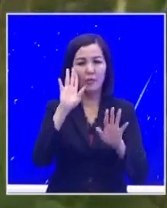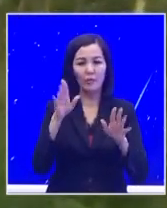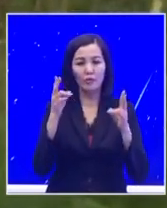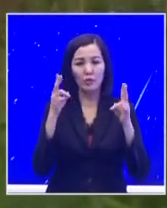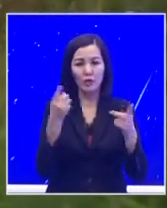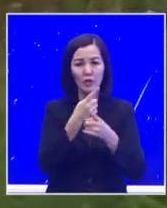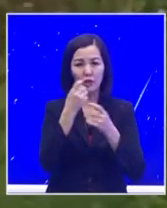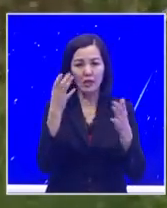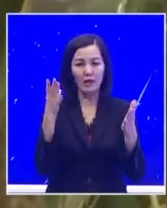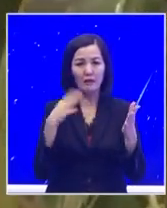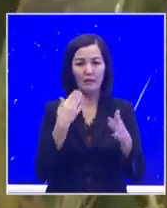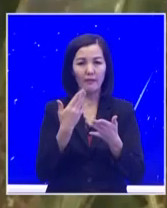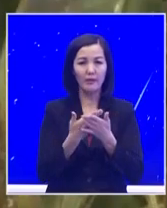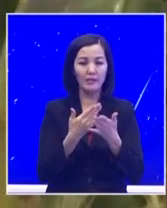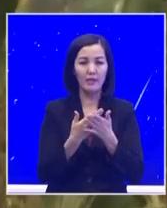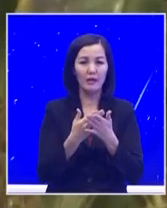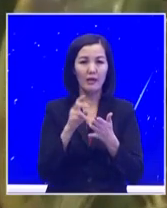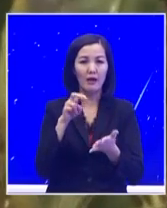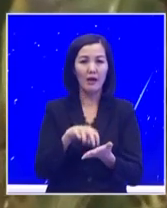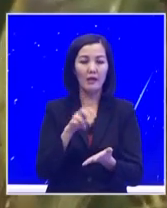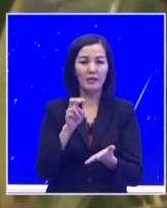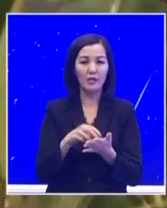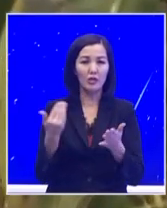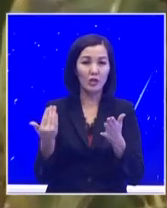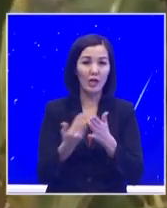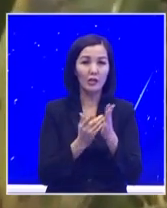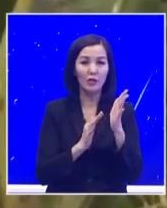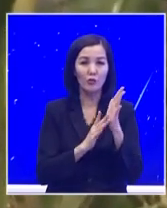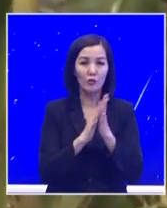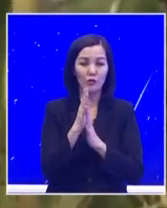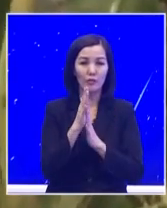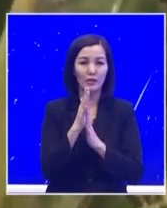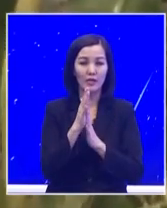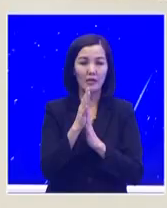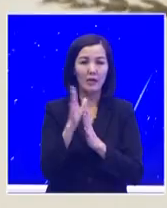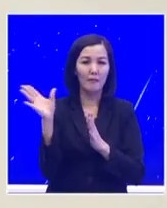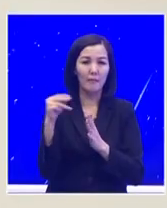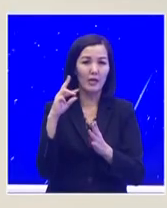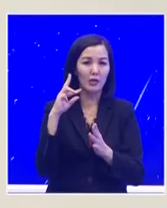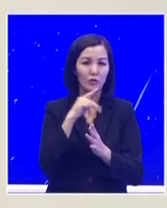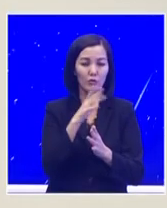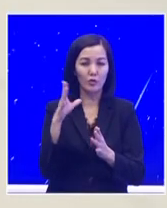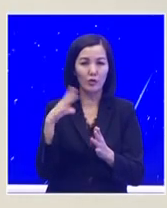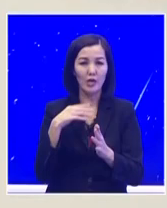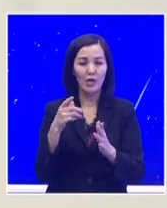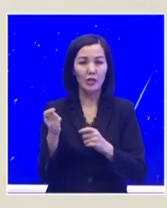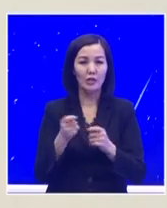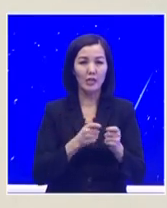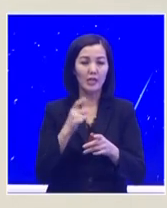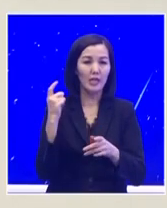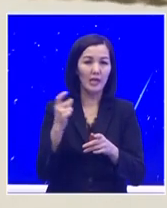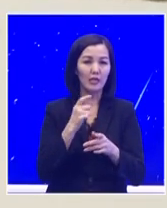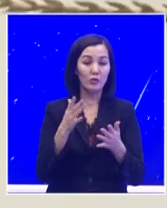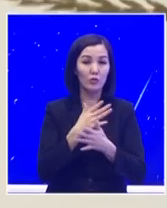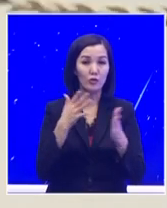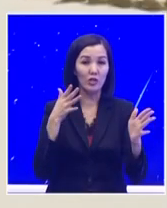жағдай жарияланды. Мәселен, қанаттылар жаңа көктеп келе жатқан егіс алқаптарын отап жатыр. Салдарынан жергілікті дихандар орасан